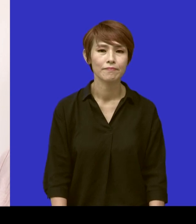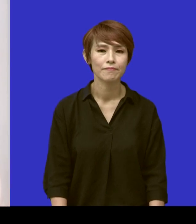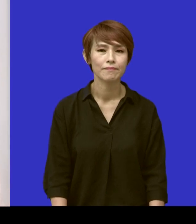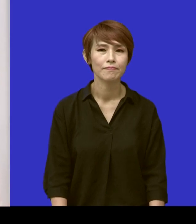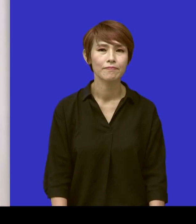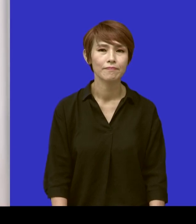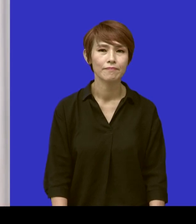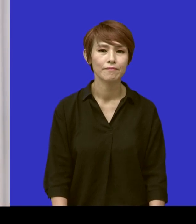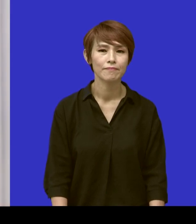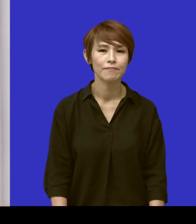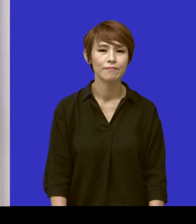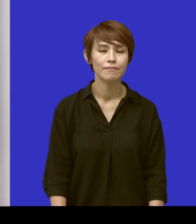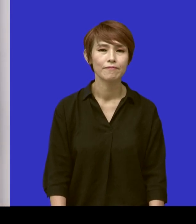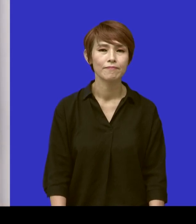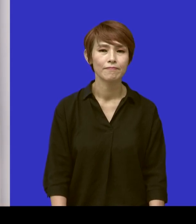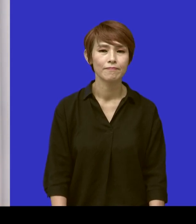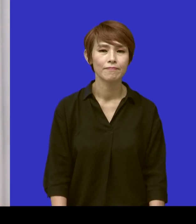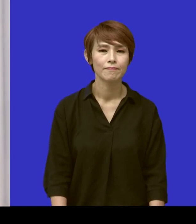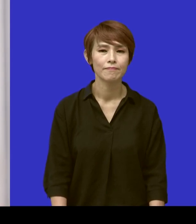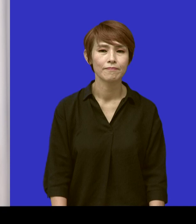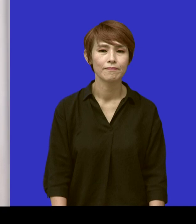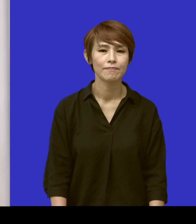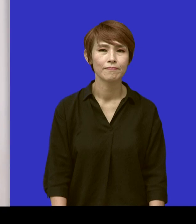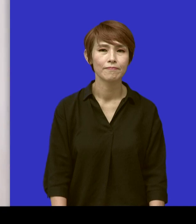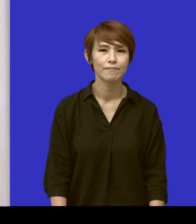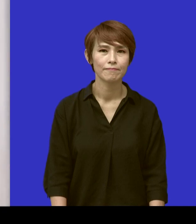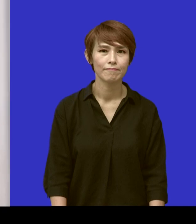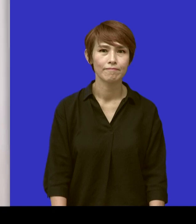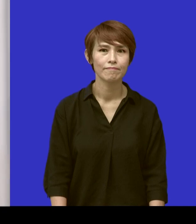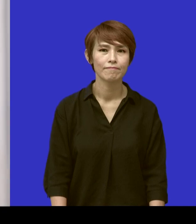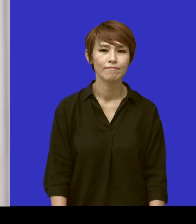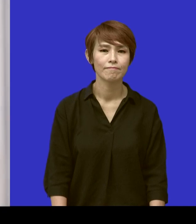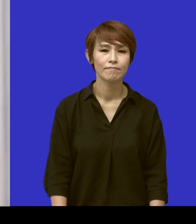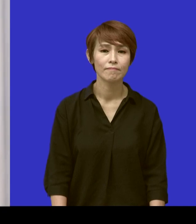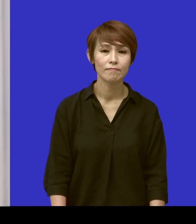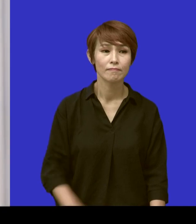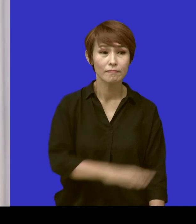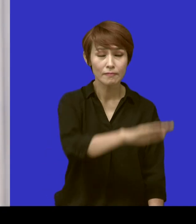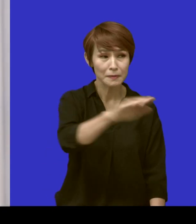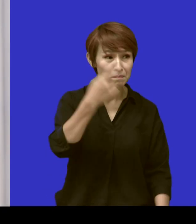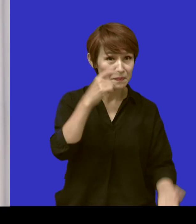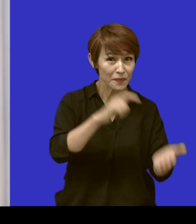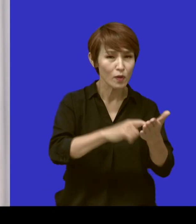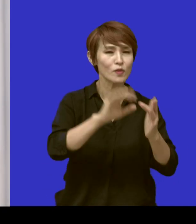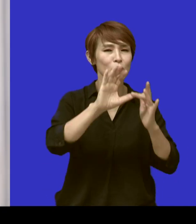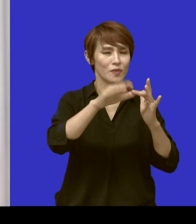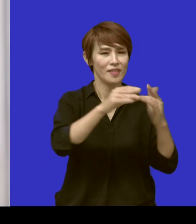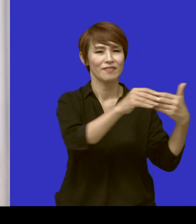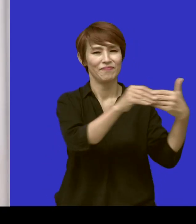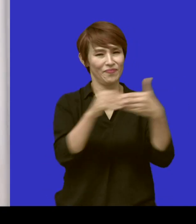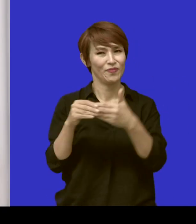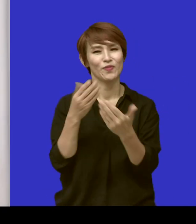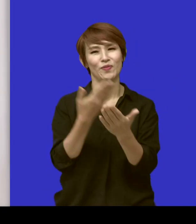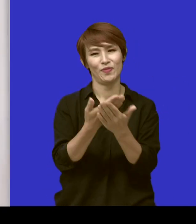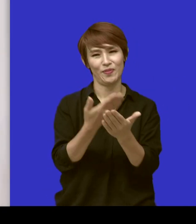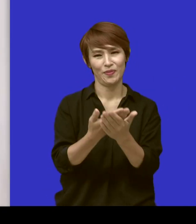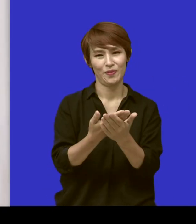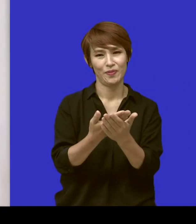여러분에게 도와달라는 소리도 할 줄 몰라요. 할 수 없어요. 그들이 발견된다면 꼭